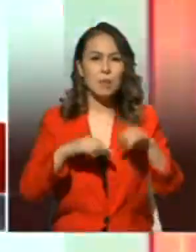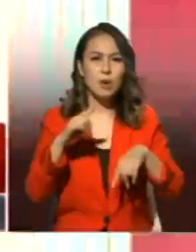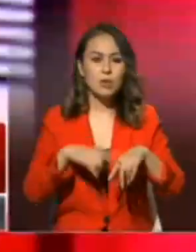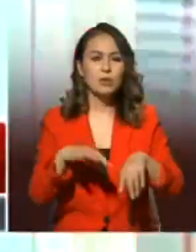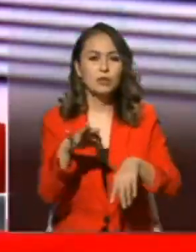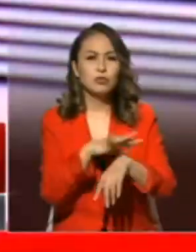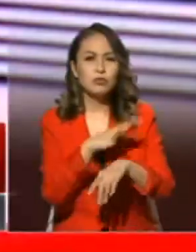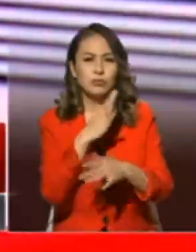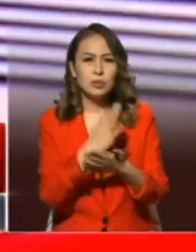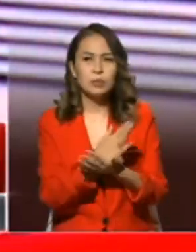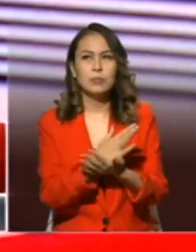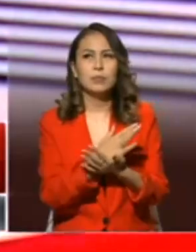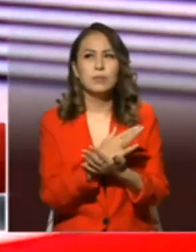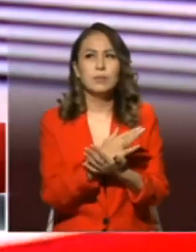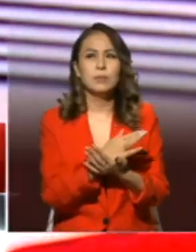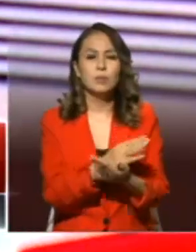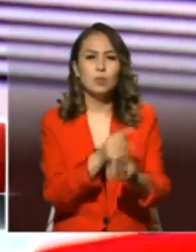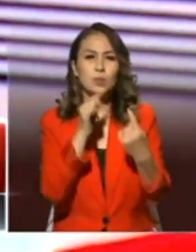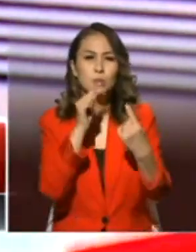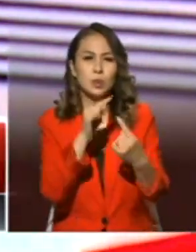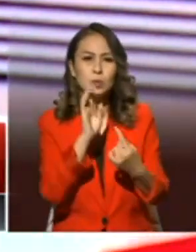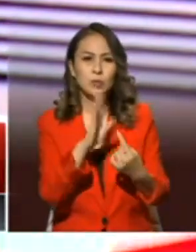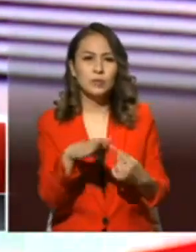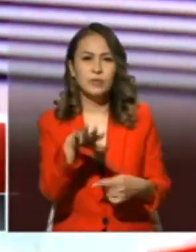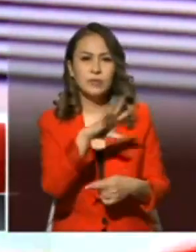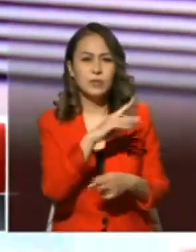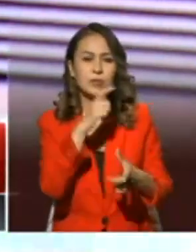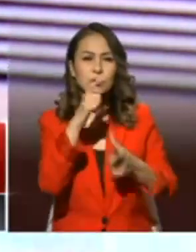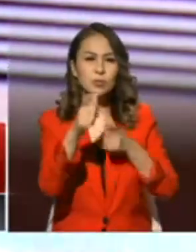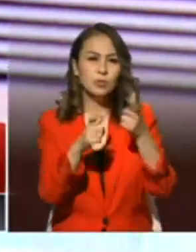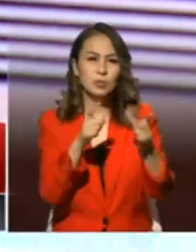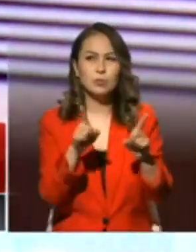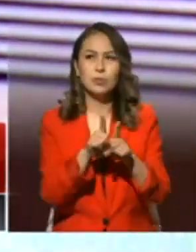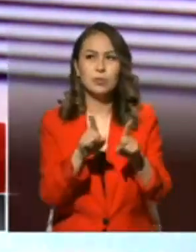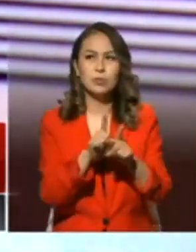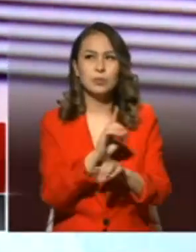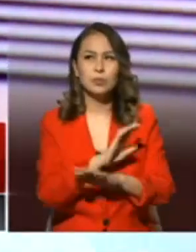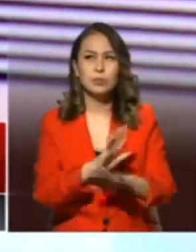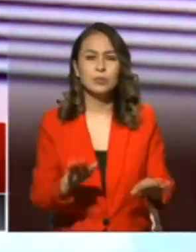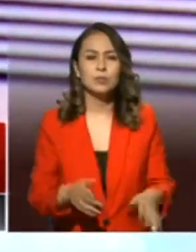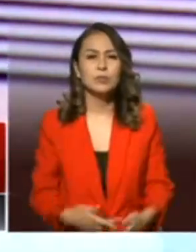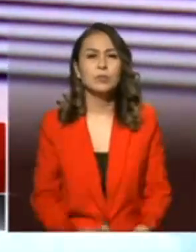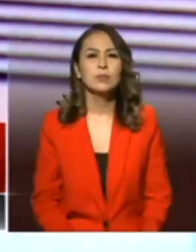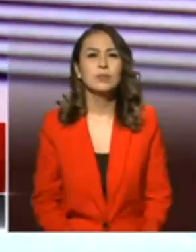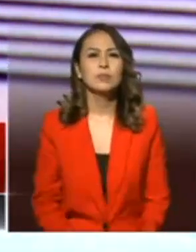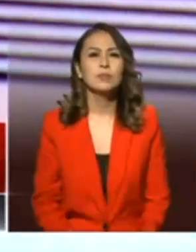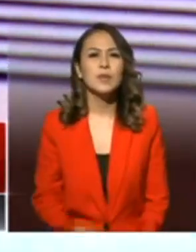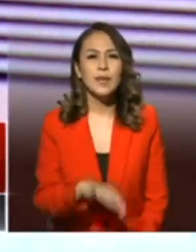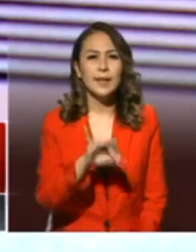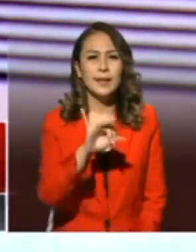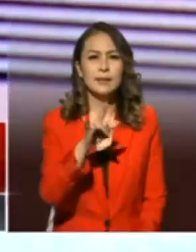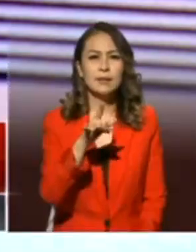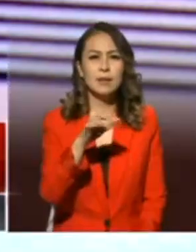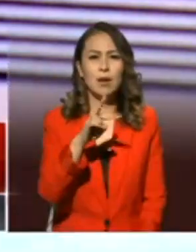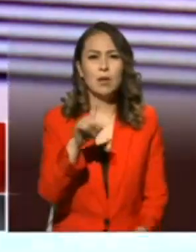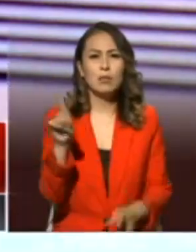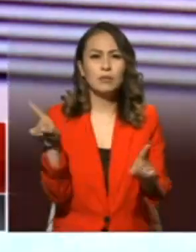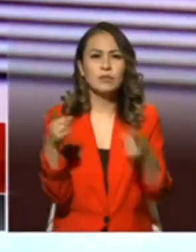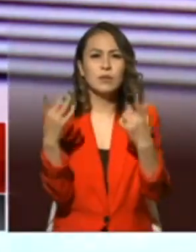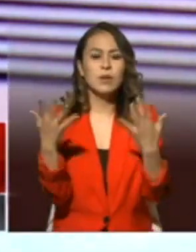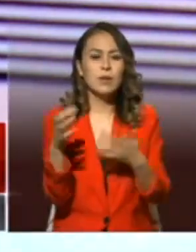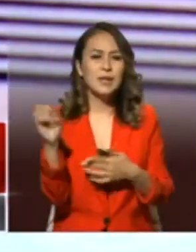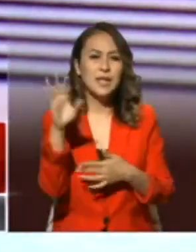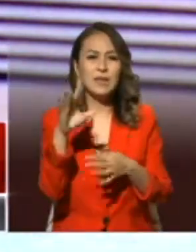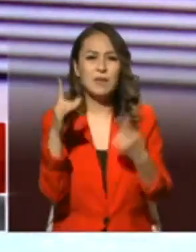бар. Ол қарсы болады үйіндегілер үшін. Сонда бұл Израильдің азаматтық қоғамының дамып кеткені қандай ол? Енді ол Европа